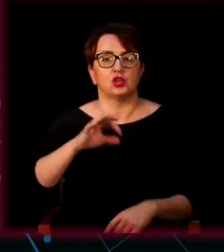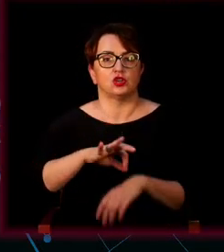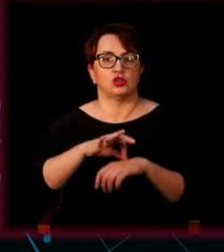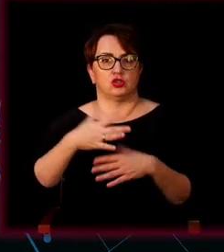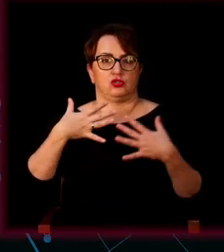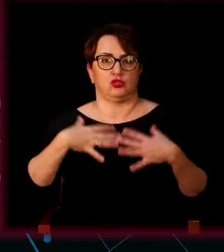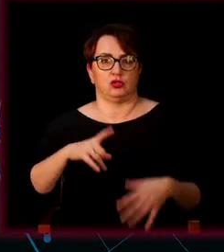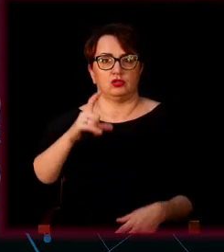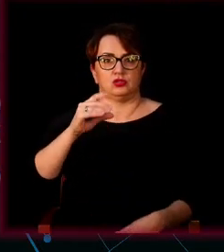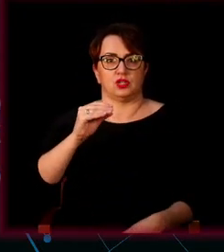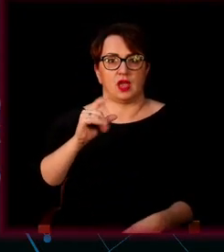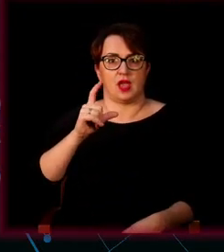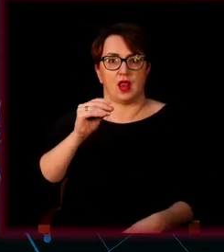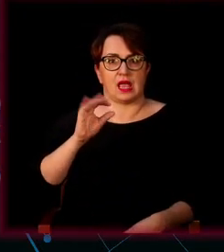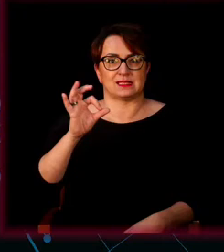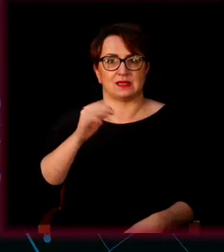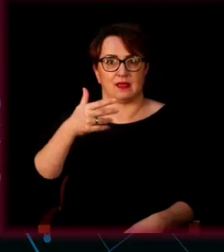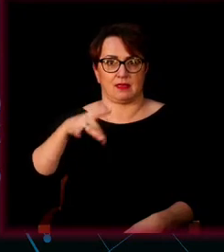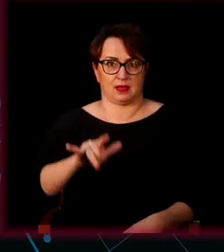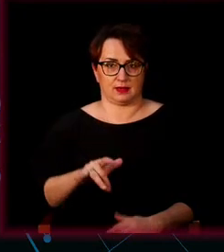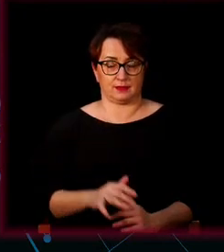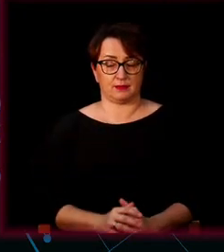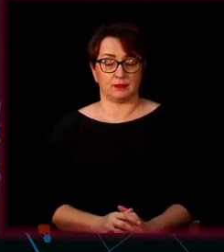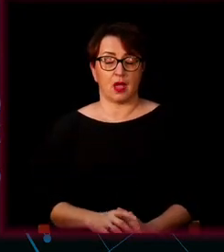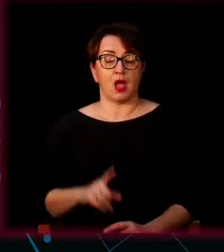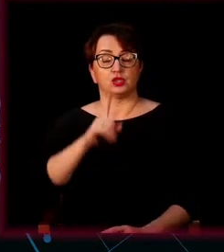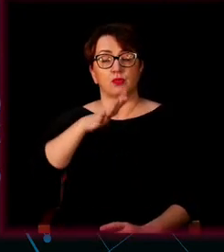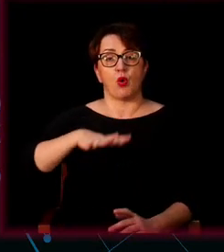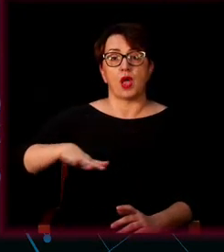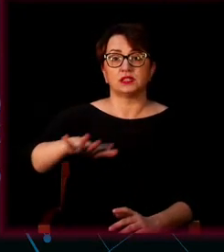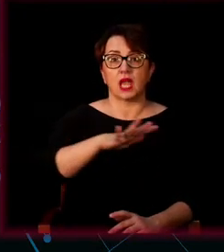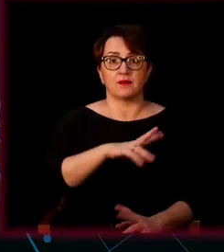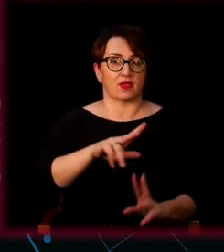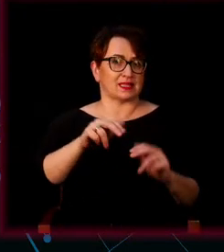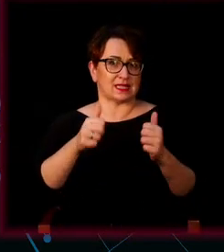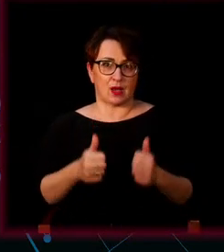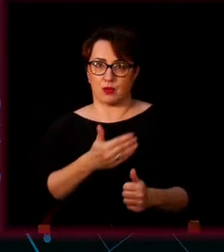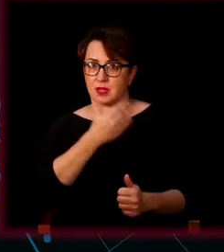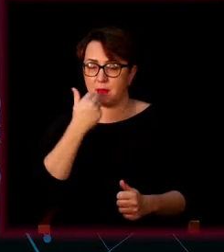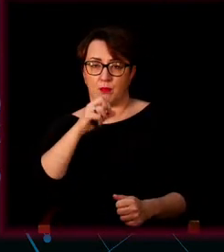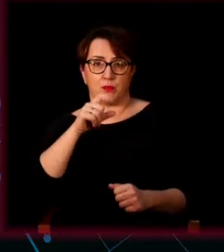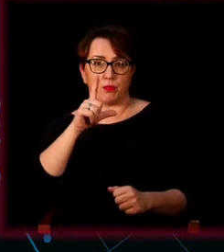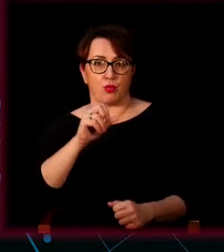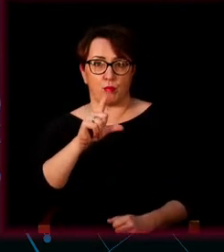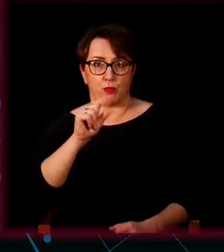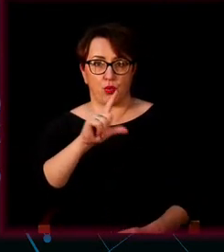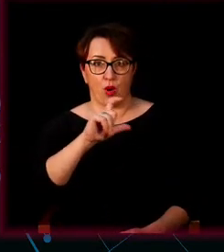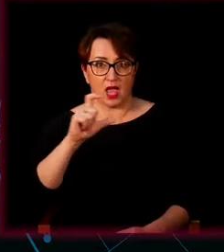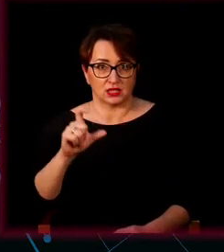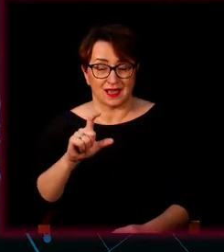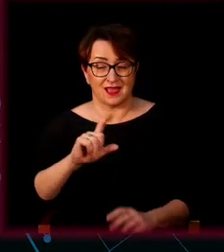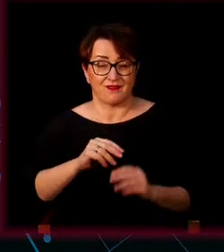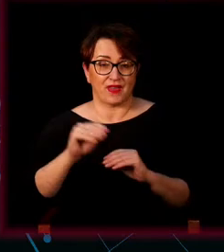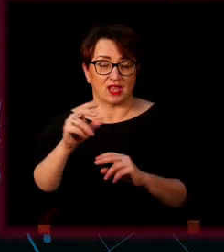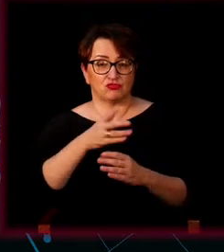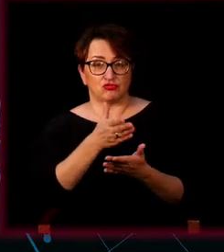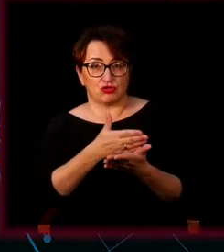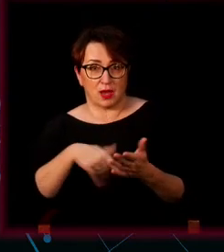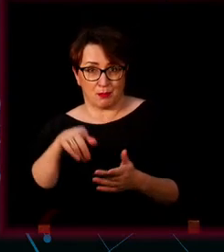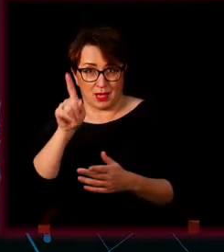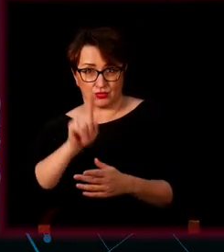pomimo, że właśnie to jest to społeczeństwo takiej niestabilnej płci, która przez większą część miesiąca po prostu nie posiada żadnej